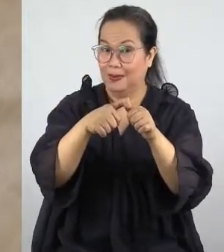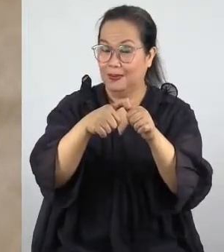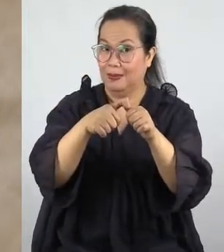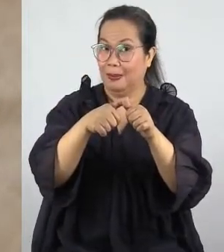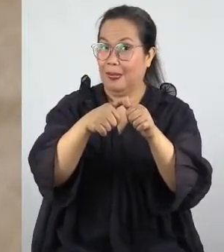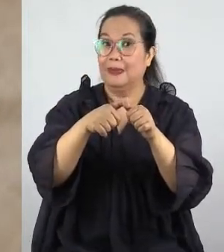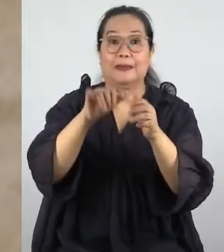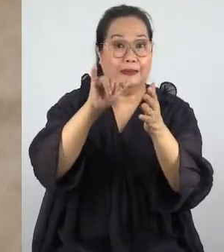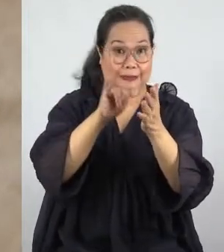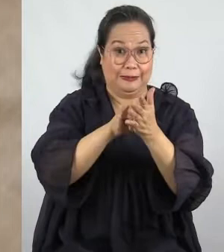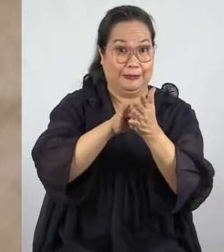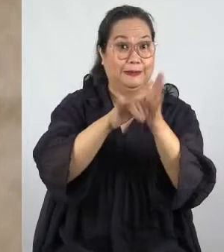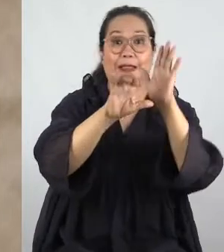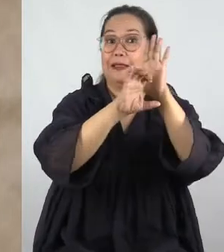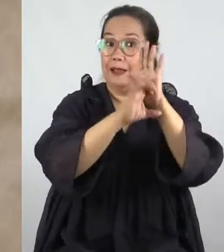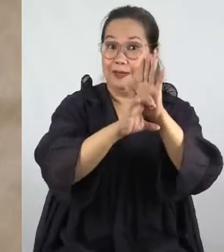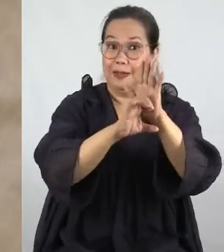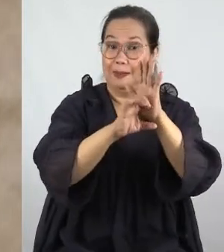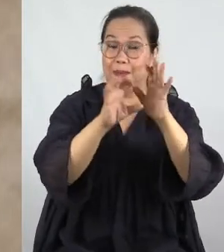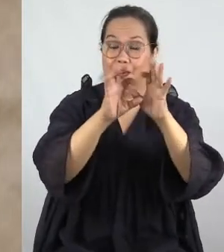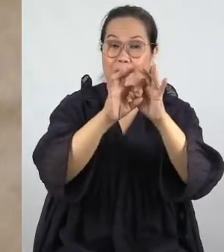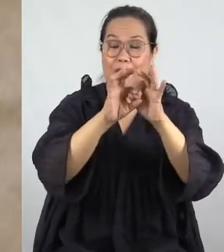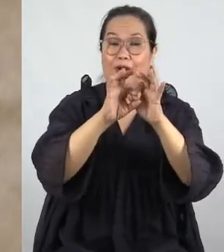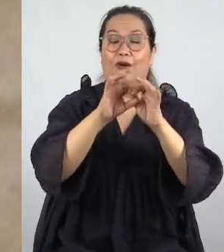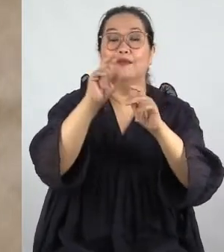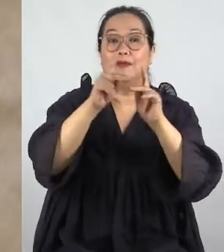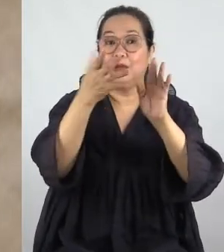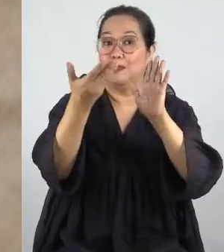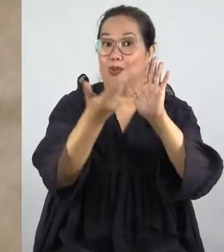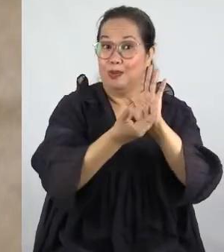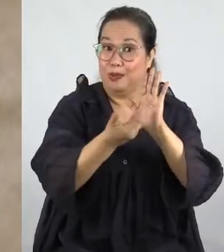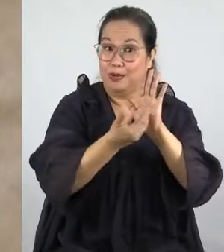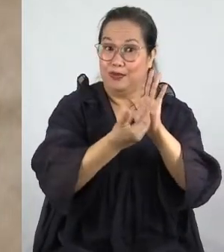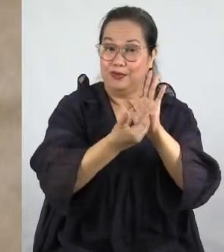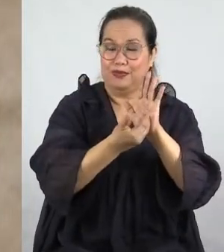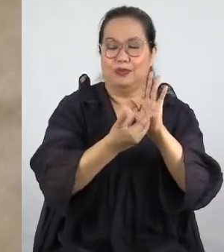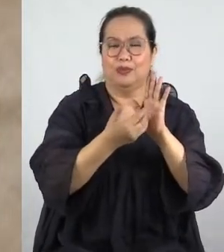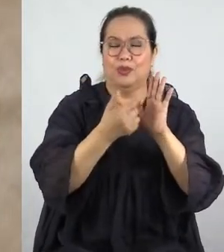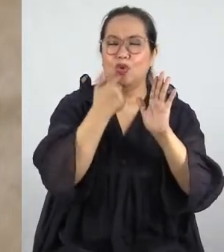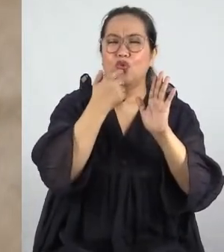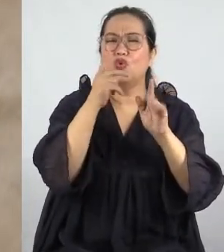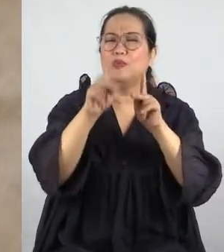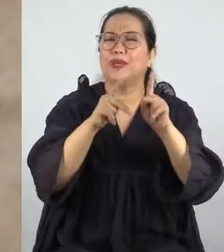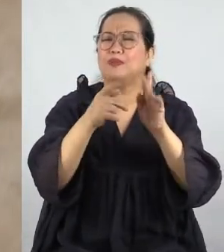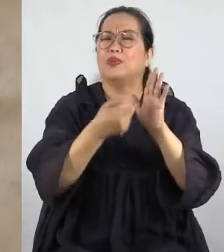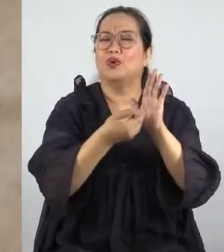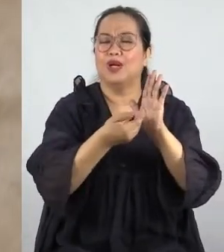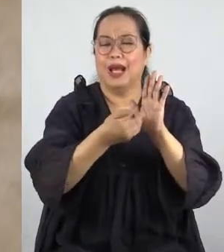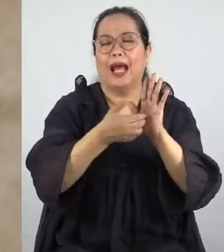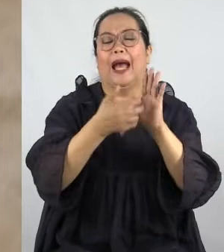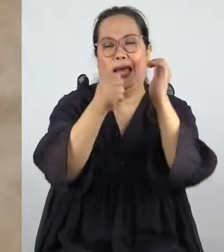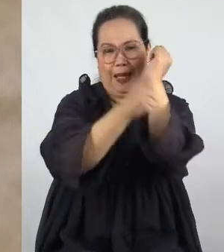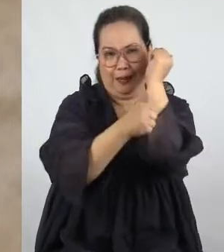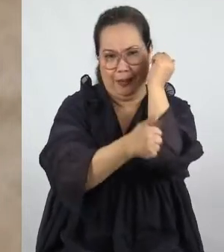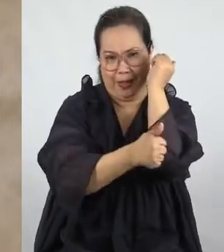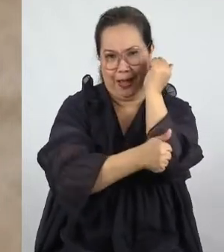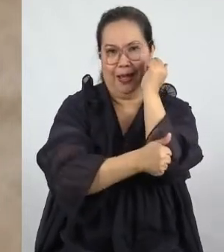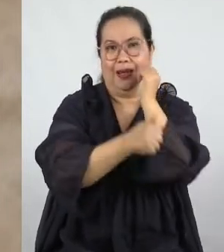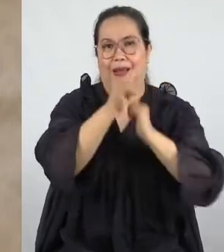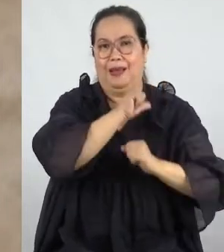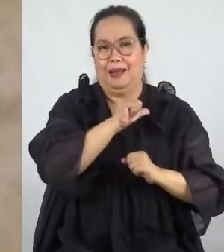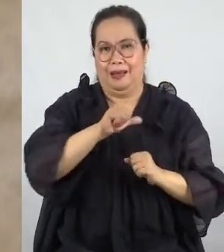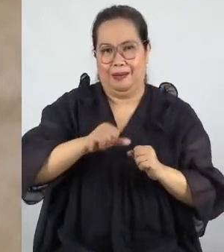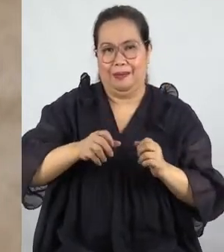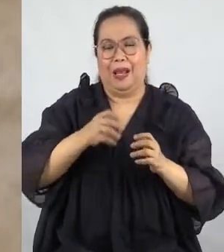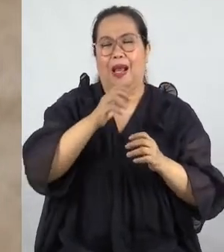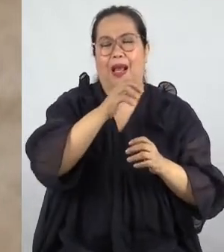Tandaan natin ang halimbawa ng mga tapat na saksi. Pangalawa, talikuran natin ang mga